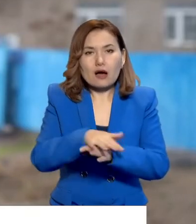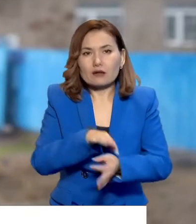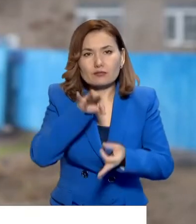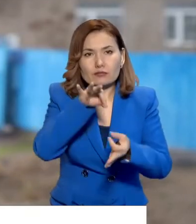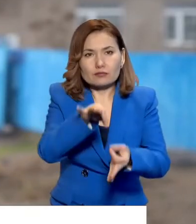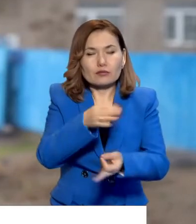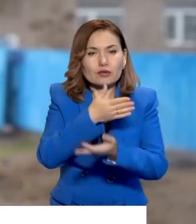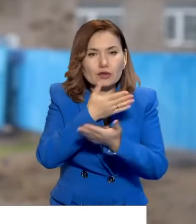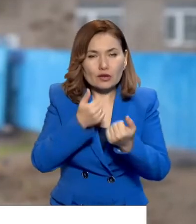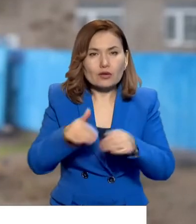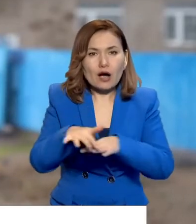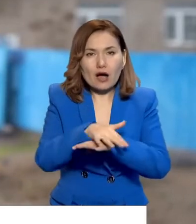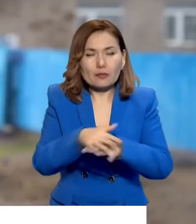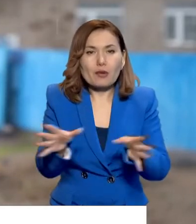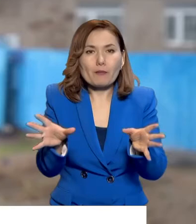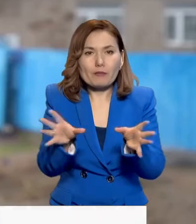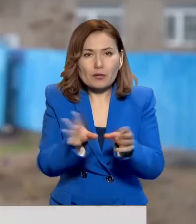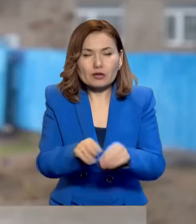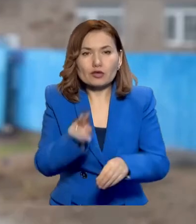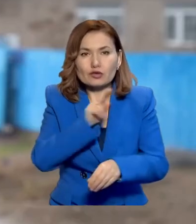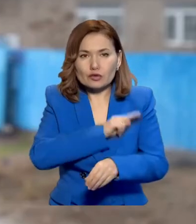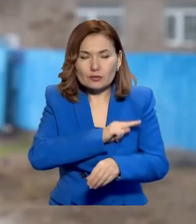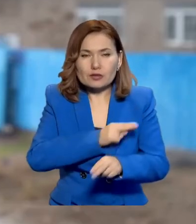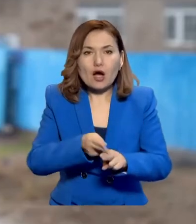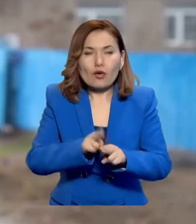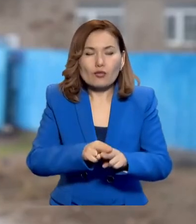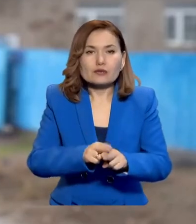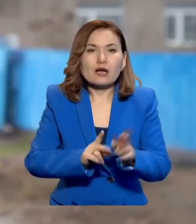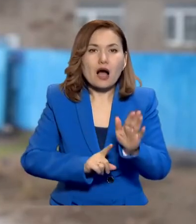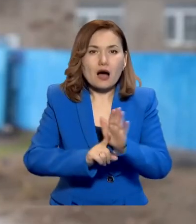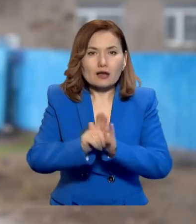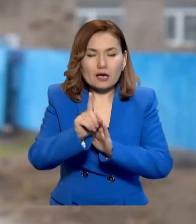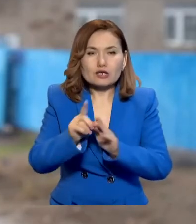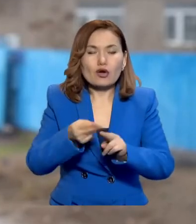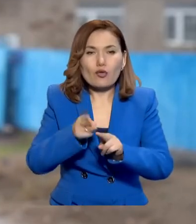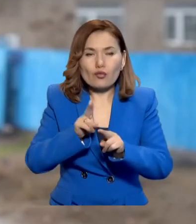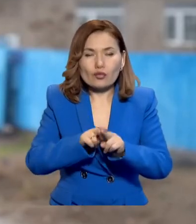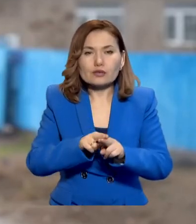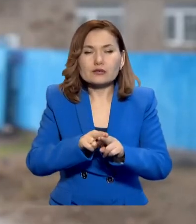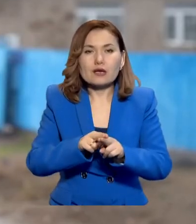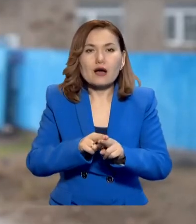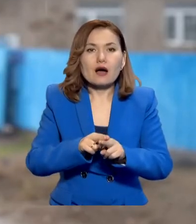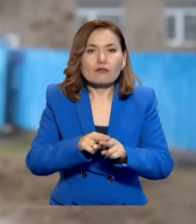халыққа жақындау, халықпен бірге болғызуға деген алғашқы қадамдардың бірі деп есептеймін. Әлі де бұны шектелмейді.